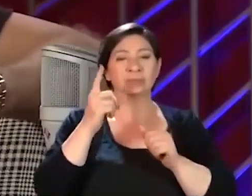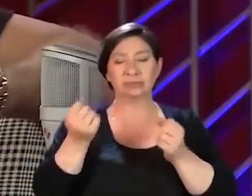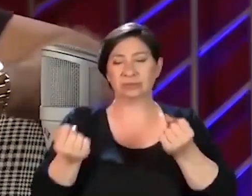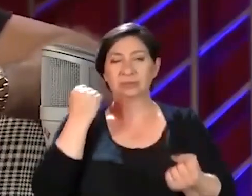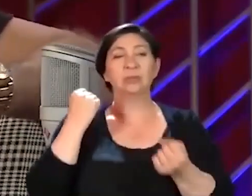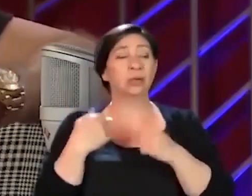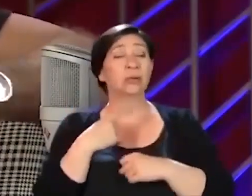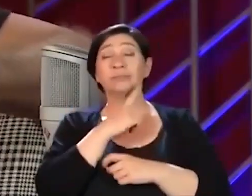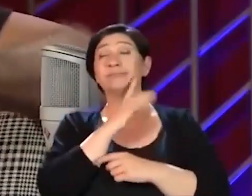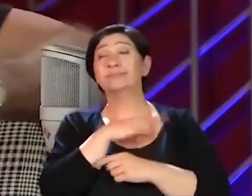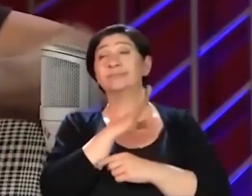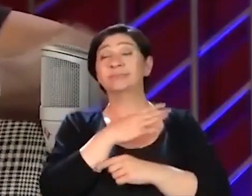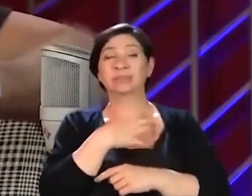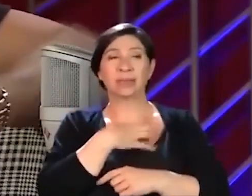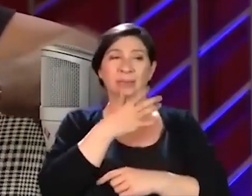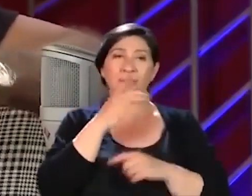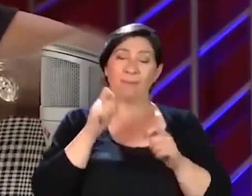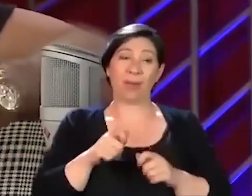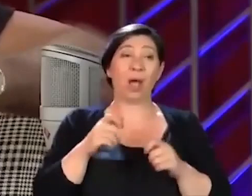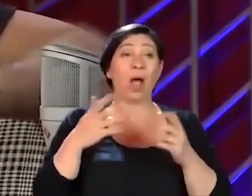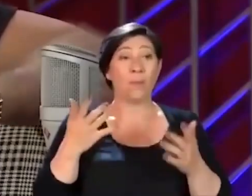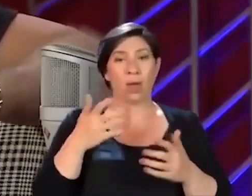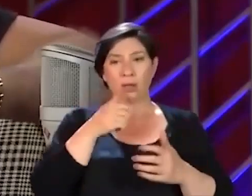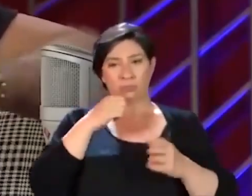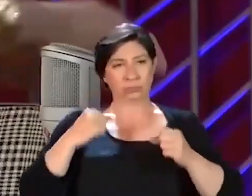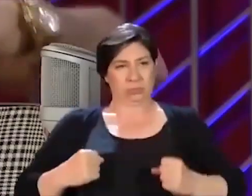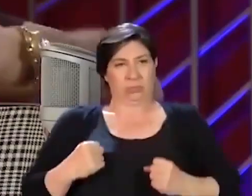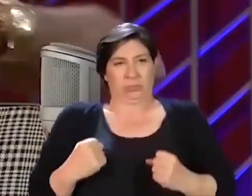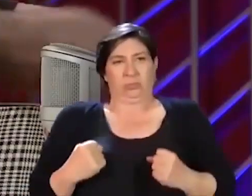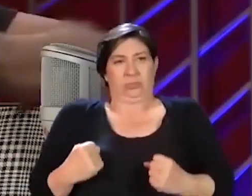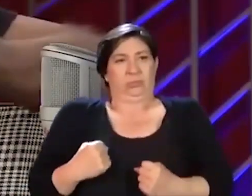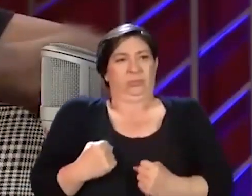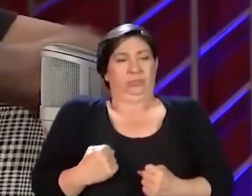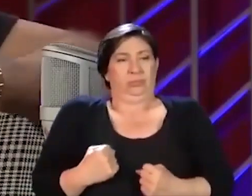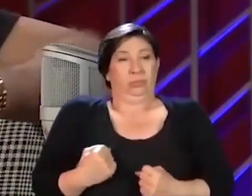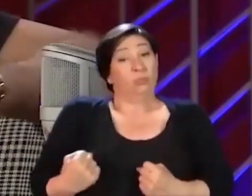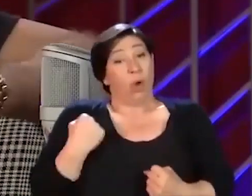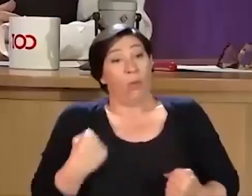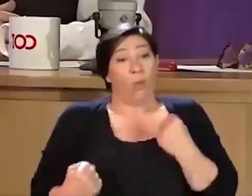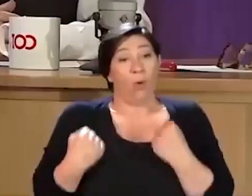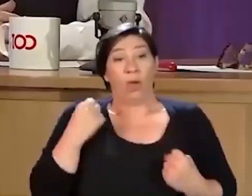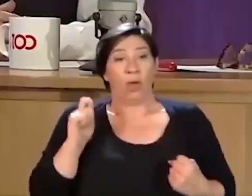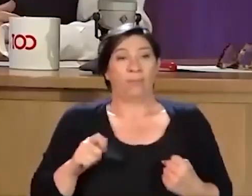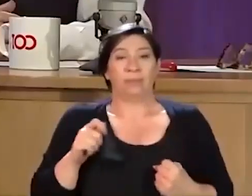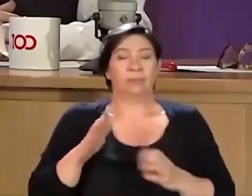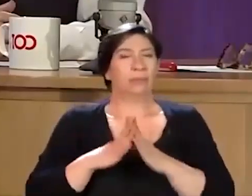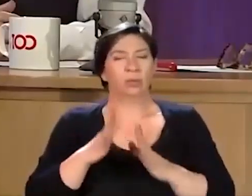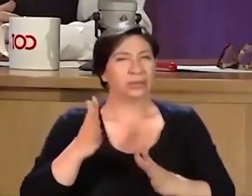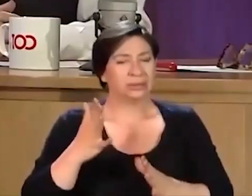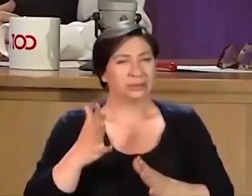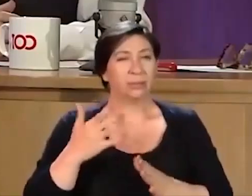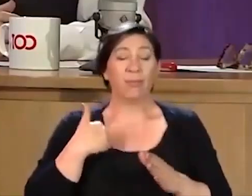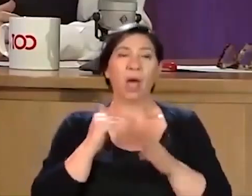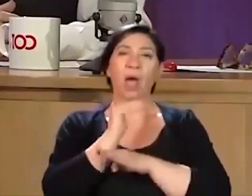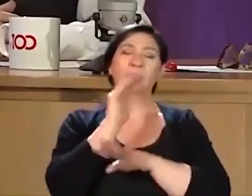Çalışlar bana derim kendi bildiğimi yaparım ama adam geliyorsa kolları böyleyse ne isterse Pardon nasıl derim